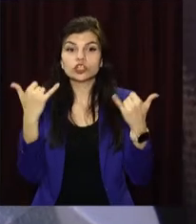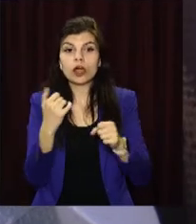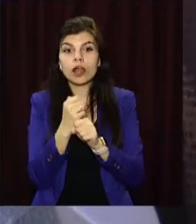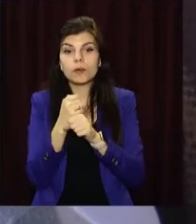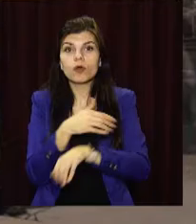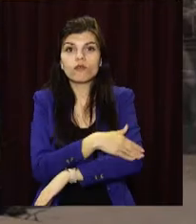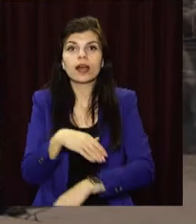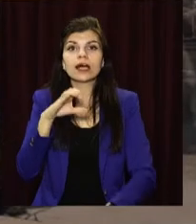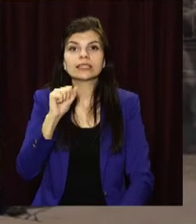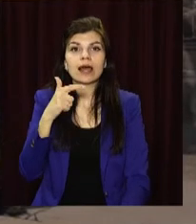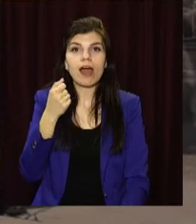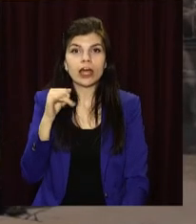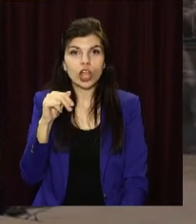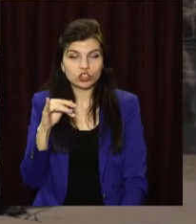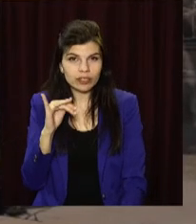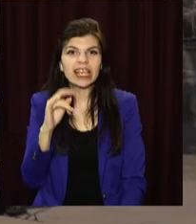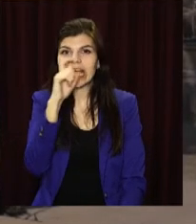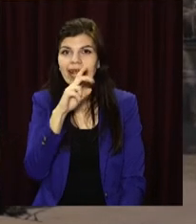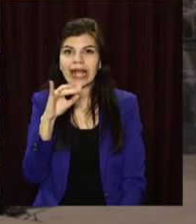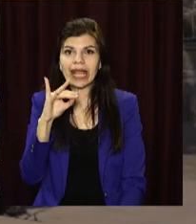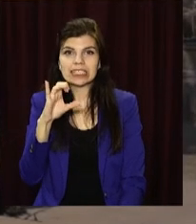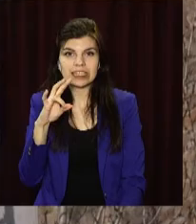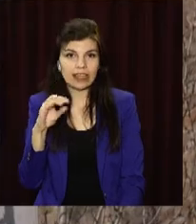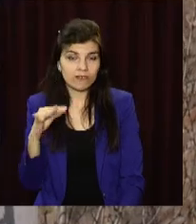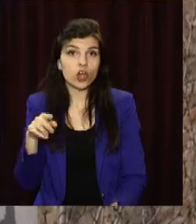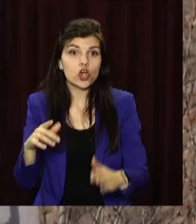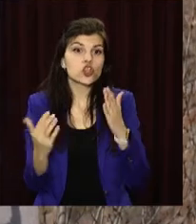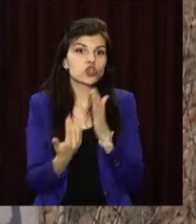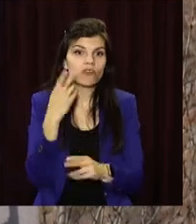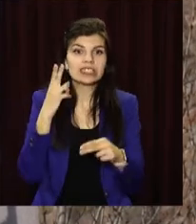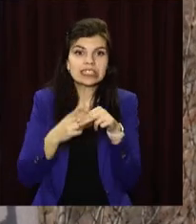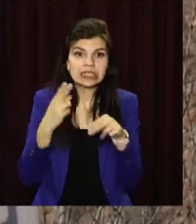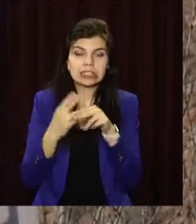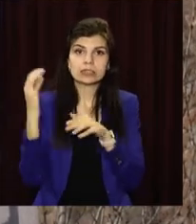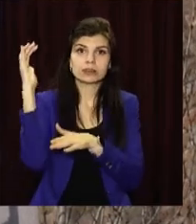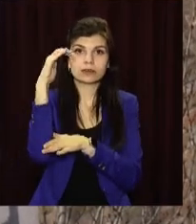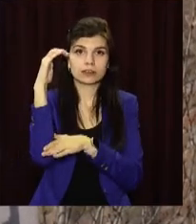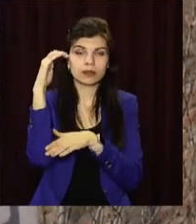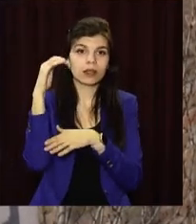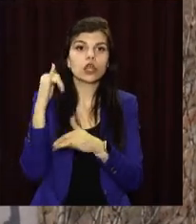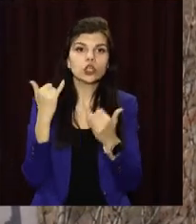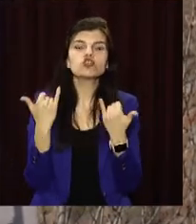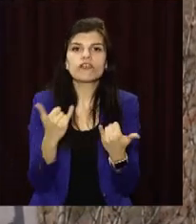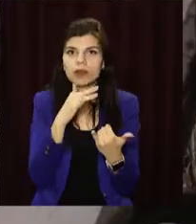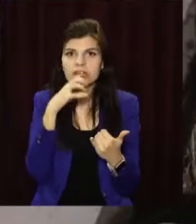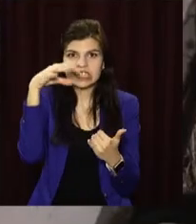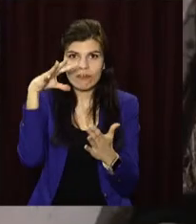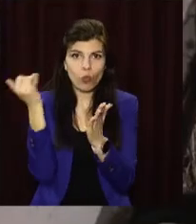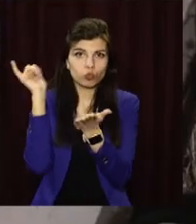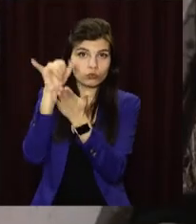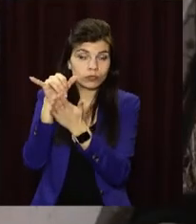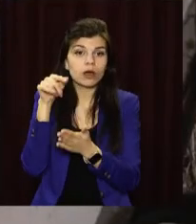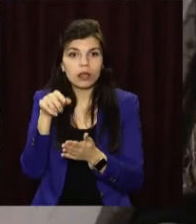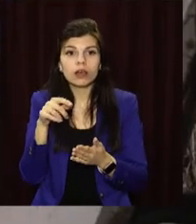на вулиці Сайдагайдачного та Кисневі. Там встановлять нові залізобетонні опори та змонтують сучасні світильники.